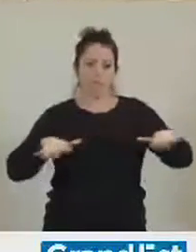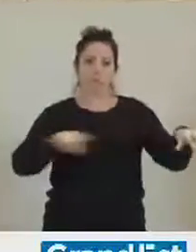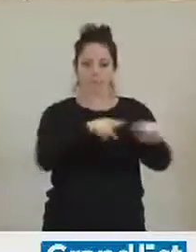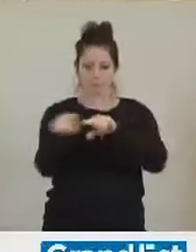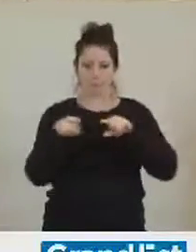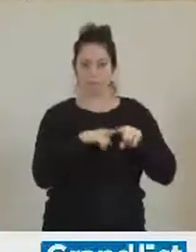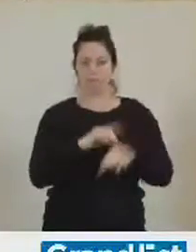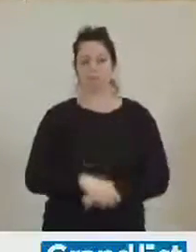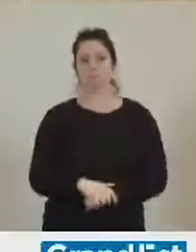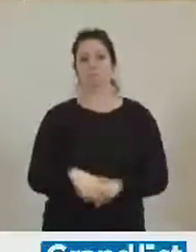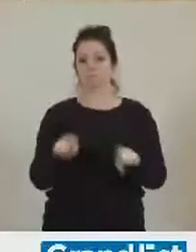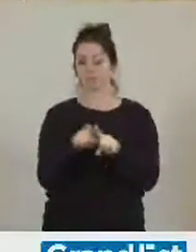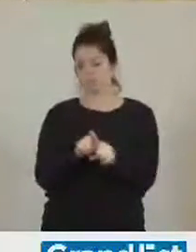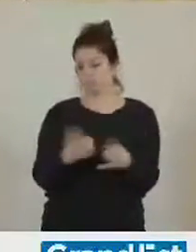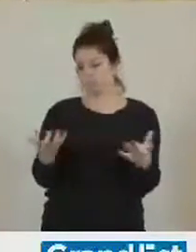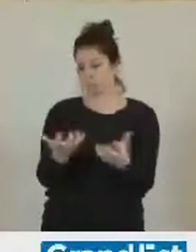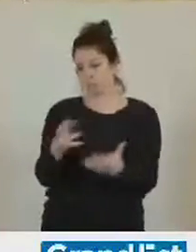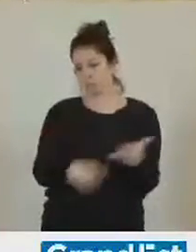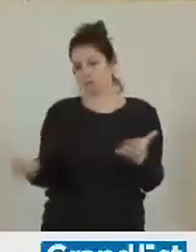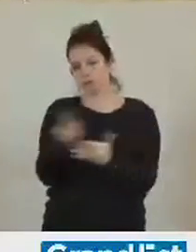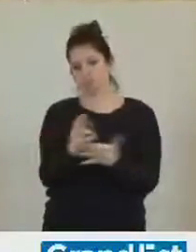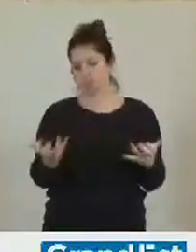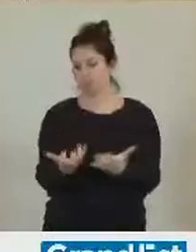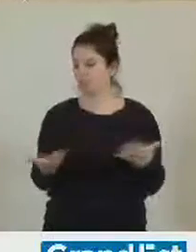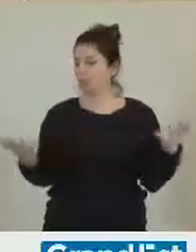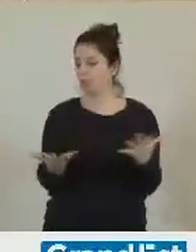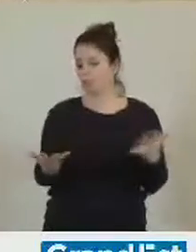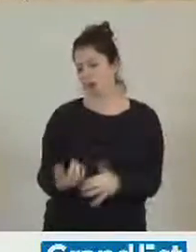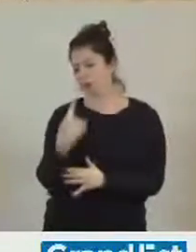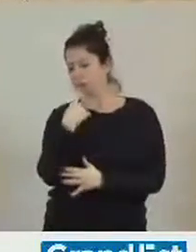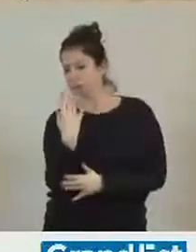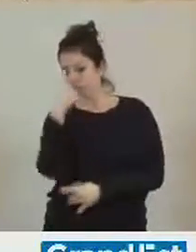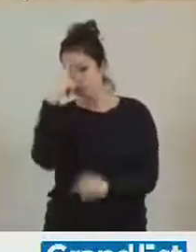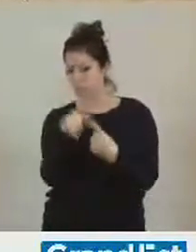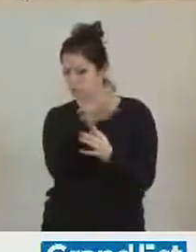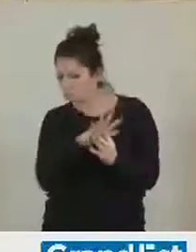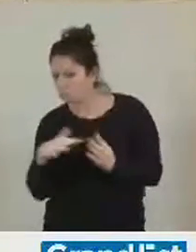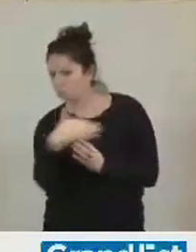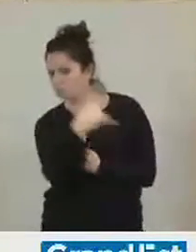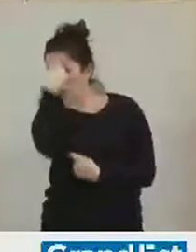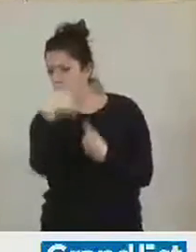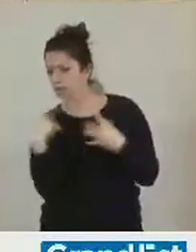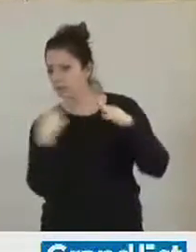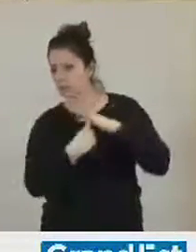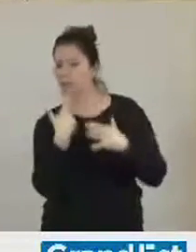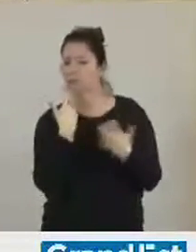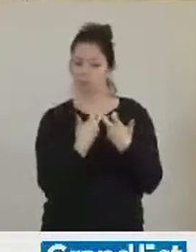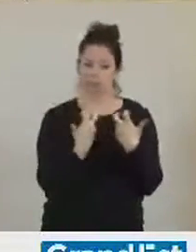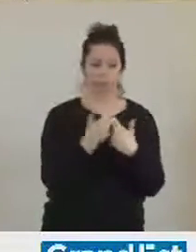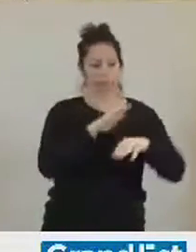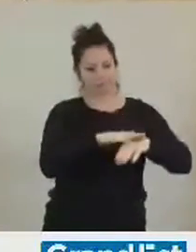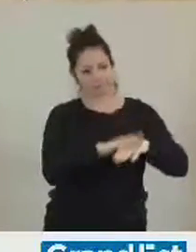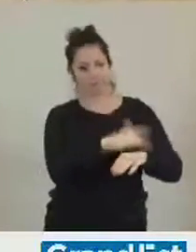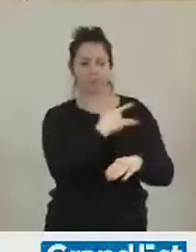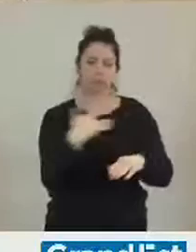témoigne également du souhait de la région d'aborder des sujets périphériques mais essentiels à l'insertion. Je veux parler de la prévention en matière de santé et